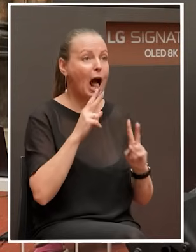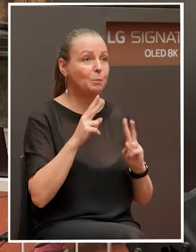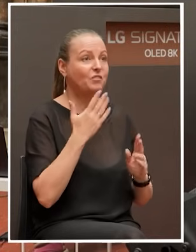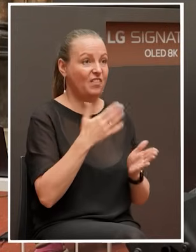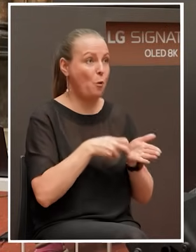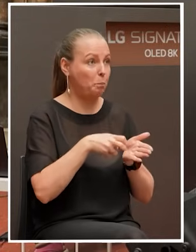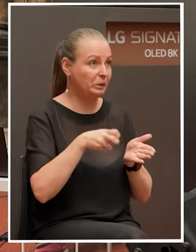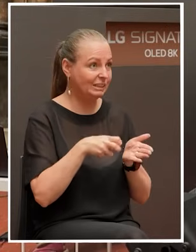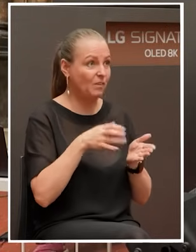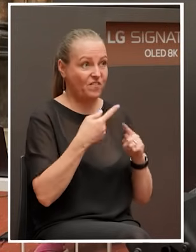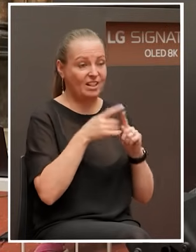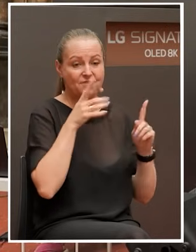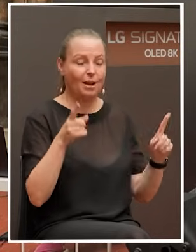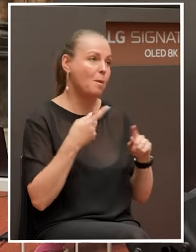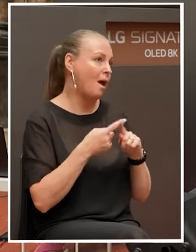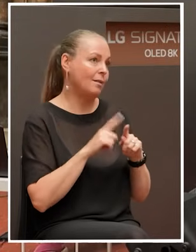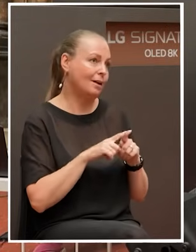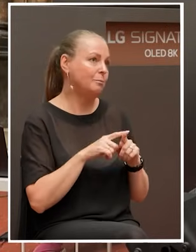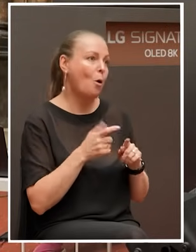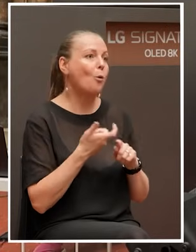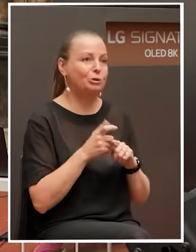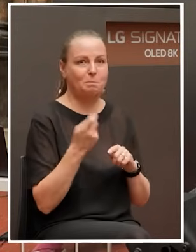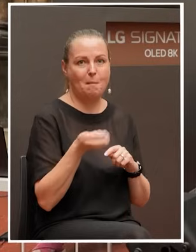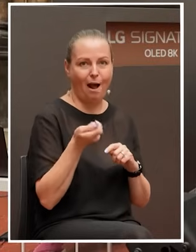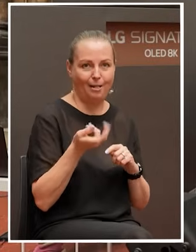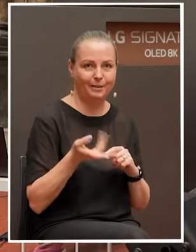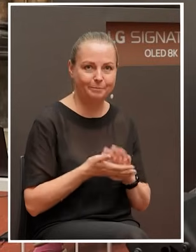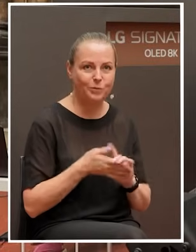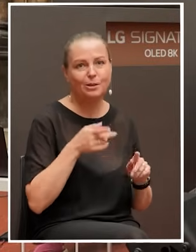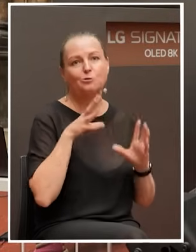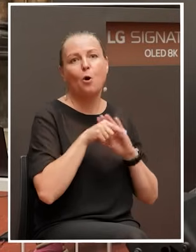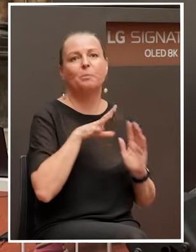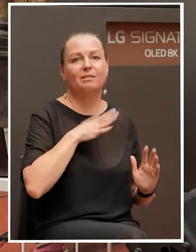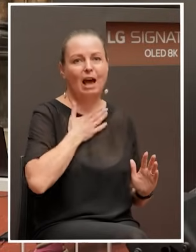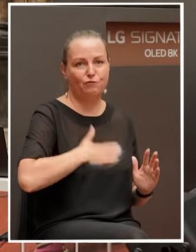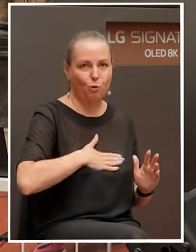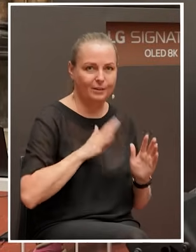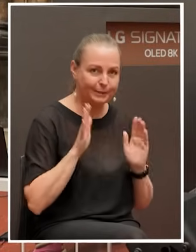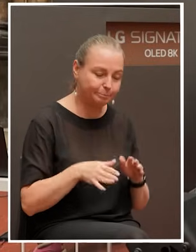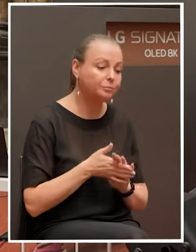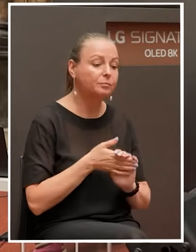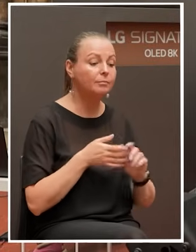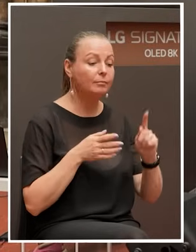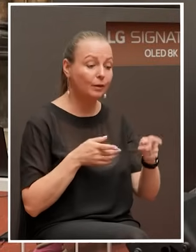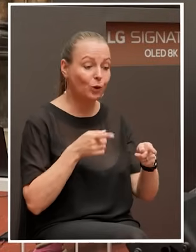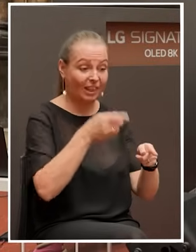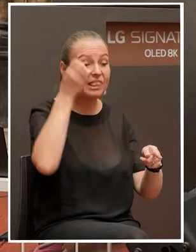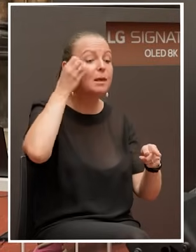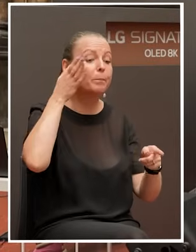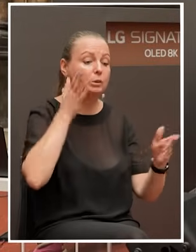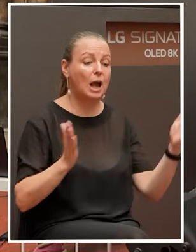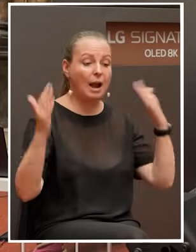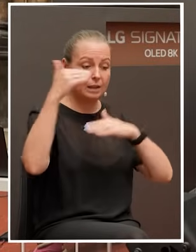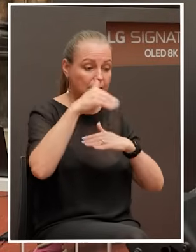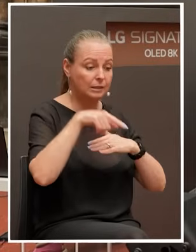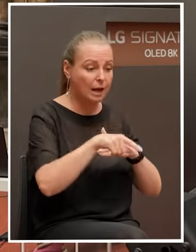Что характерно для этой серии? Сейчас я вам покажу японскую картинку. И тут время сказать, что современные